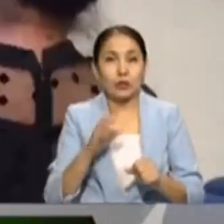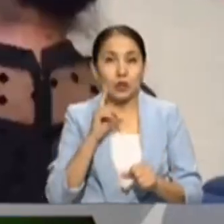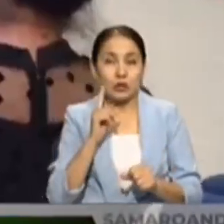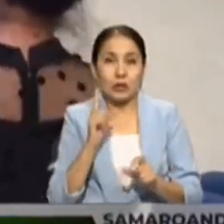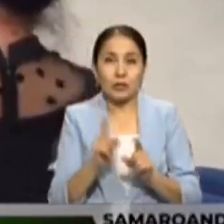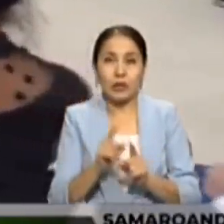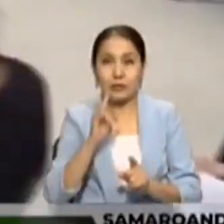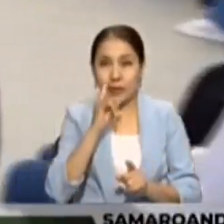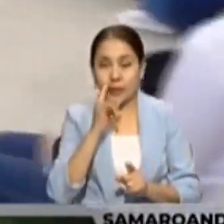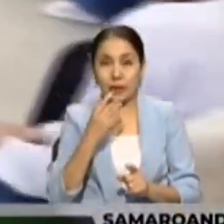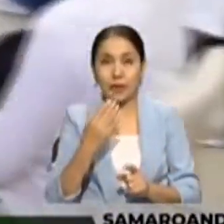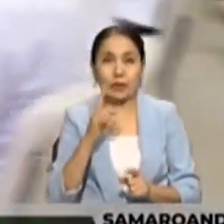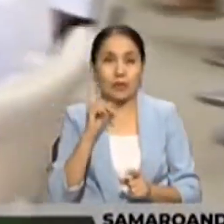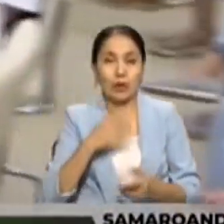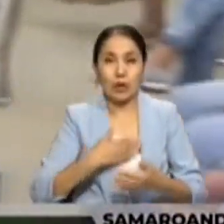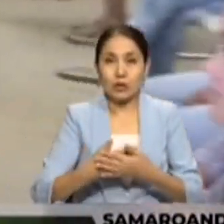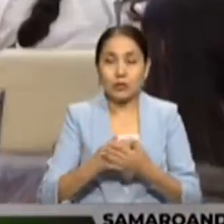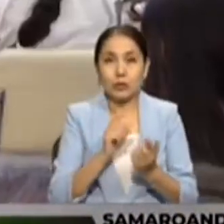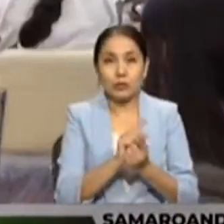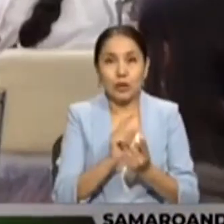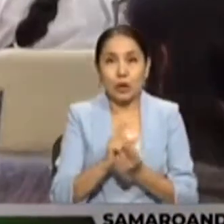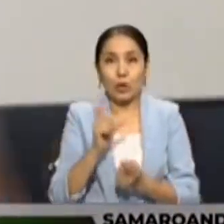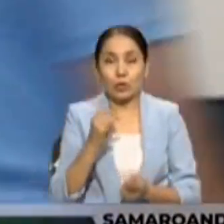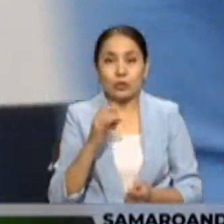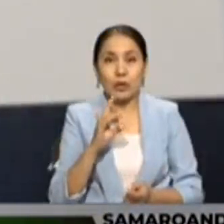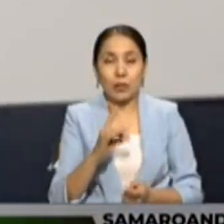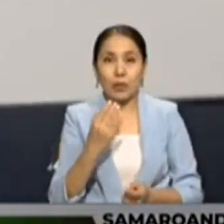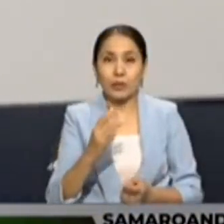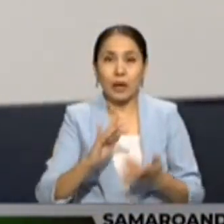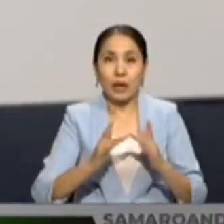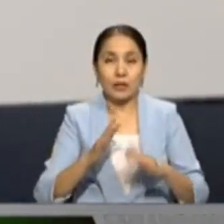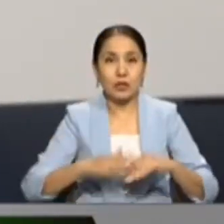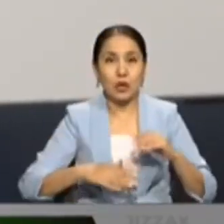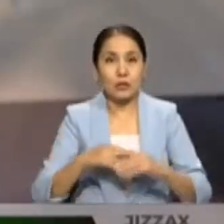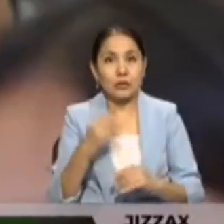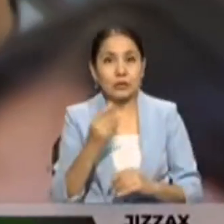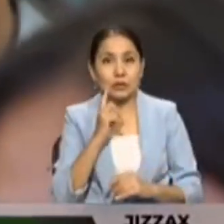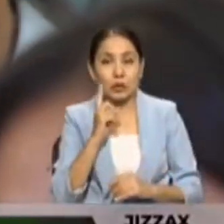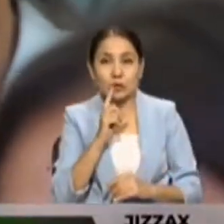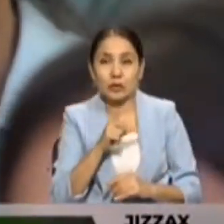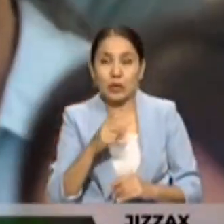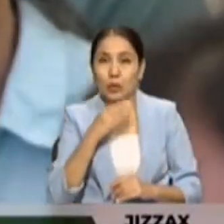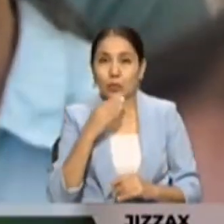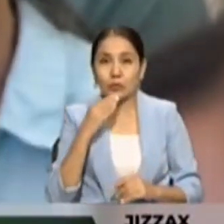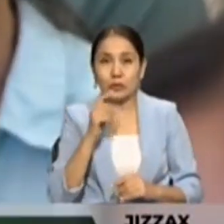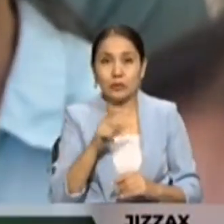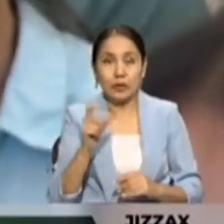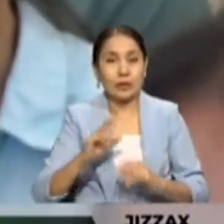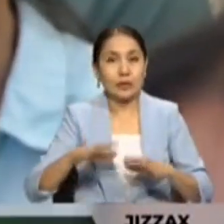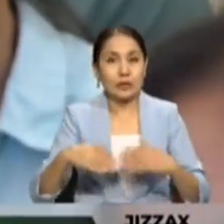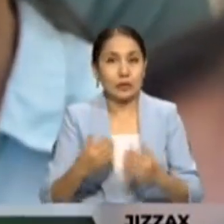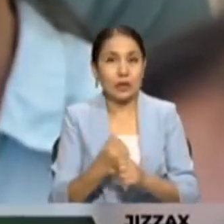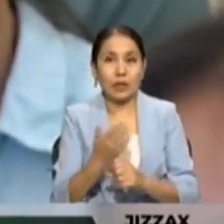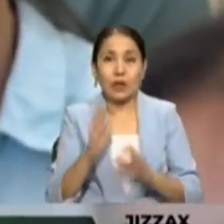yoshlar hamda samarqandlik faol yoshlar bilan uchrashdi. Xurshida Rahmonova va IT sohasiga qiziqadigan yoshlar bugun ko'pchilikni tashkil